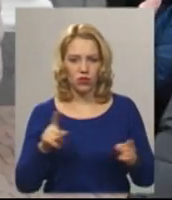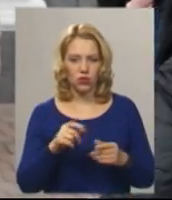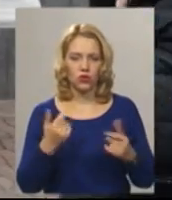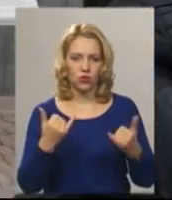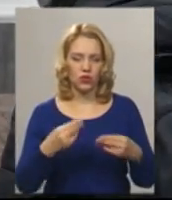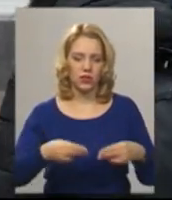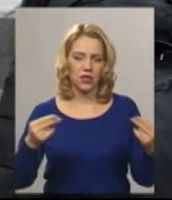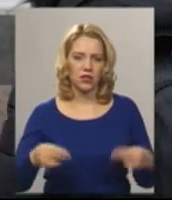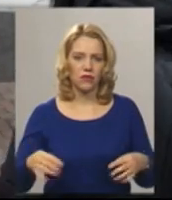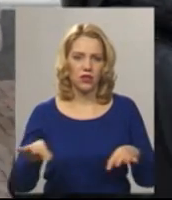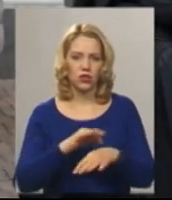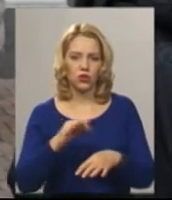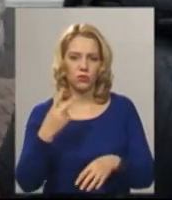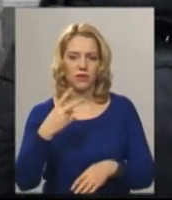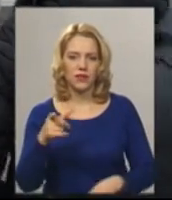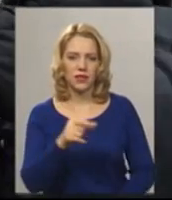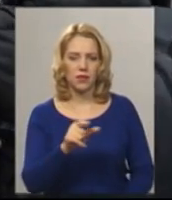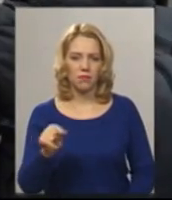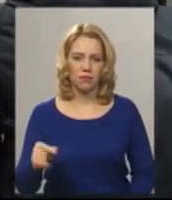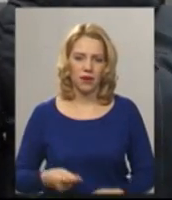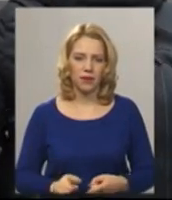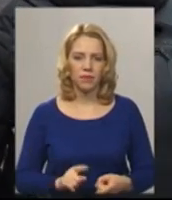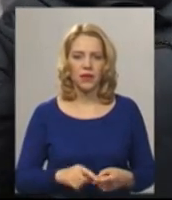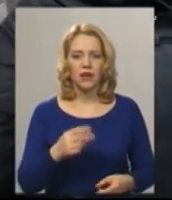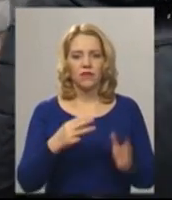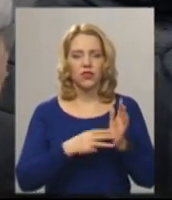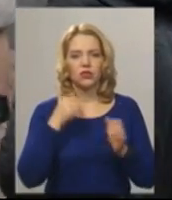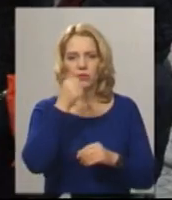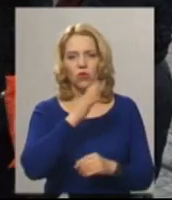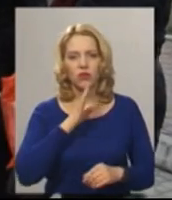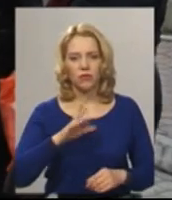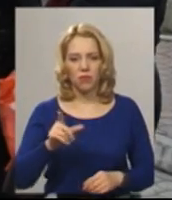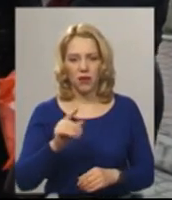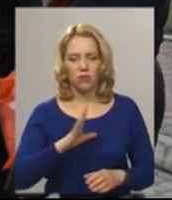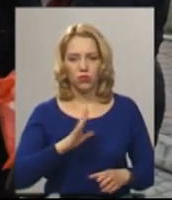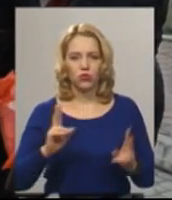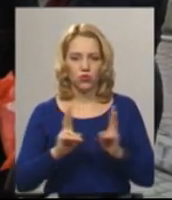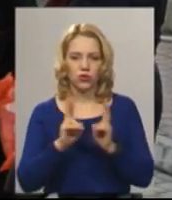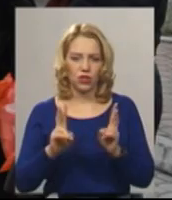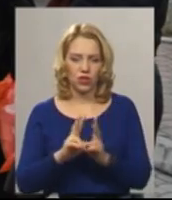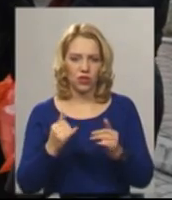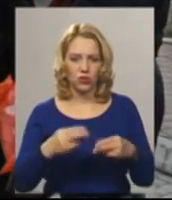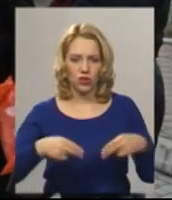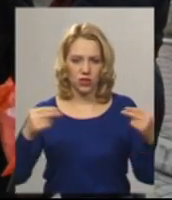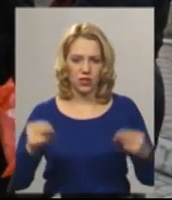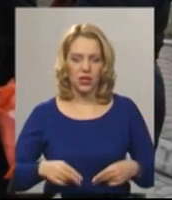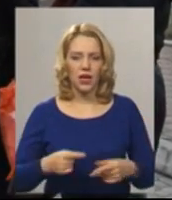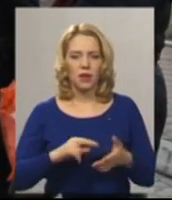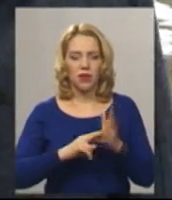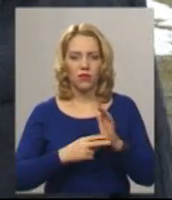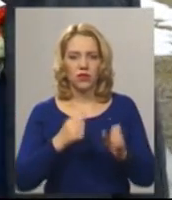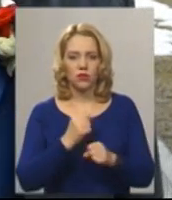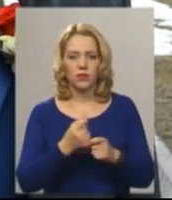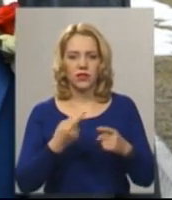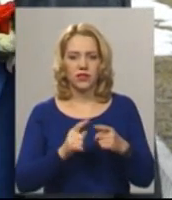шлюб 20 пар. Мирослав Клапаш та Наталія Кушнір 8 років зустрічались, сьогодні зареєстрували шлюб. Не планували зробити це у День